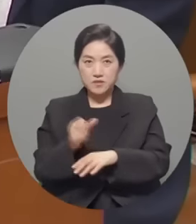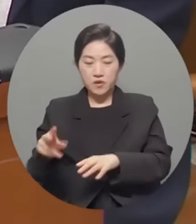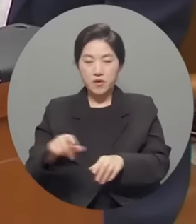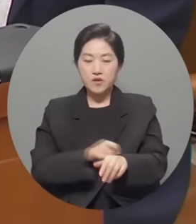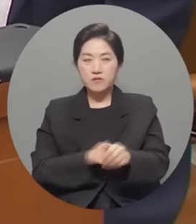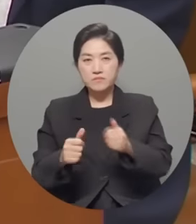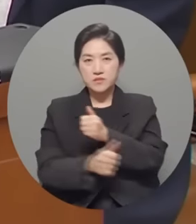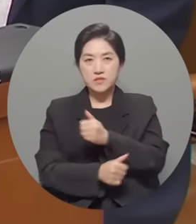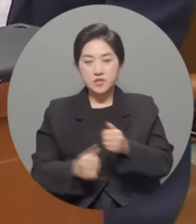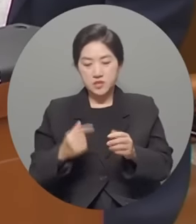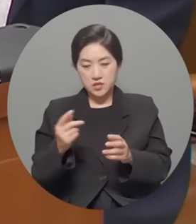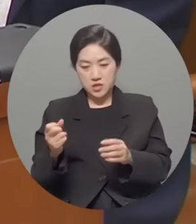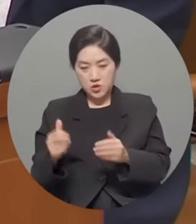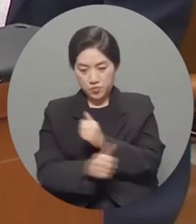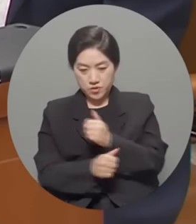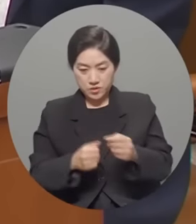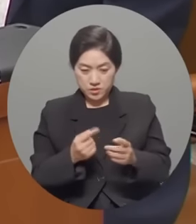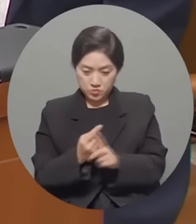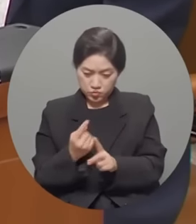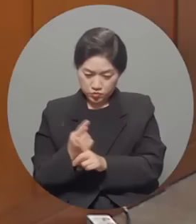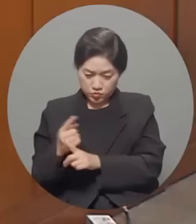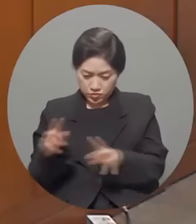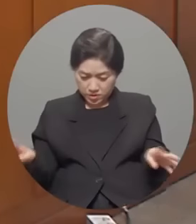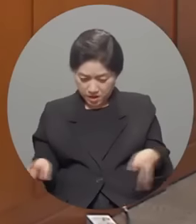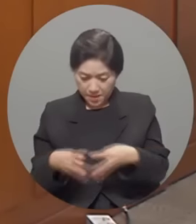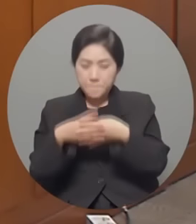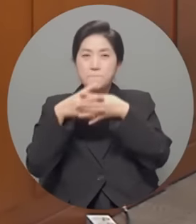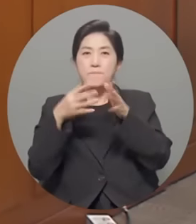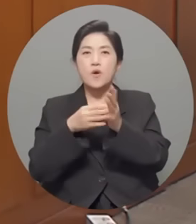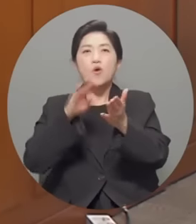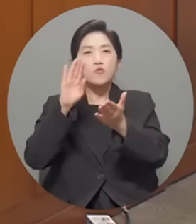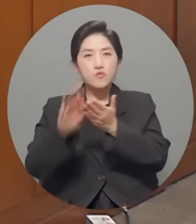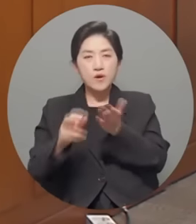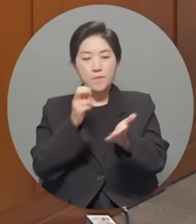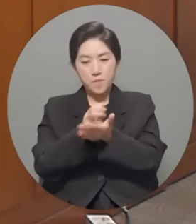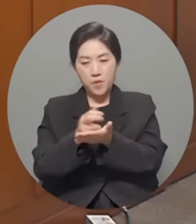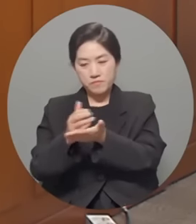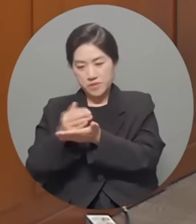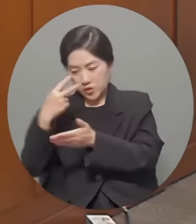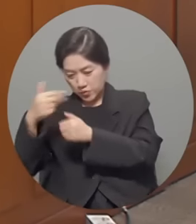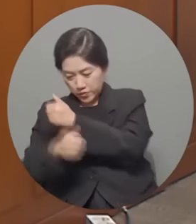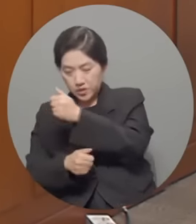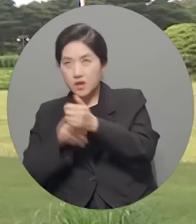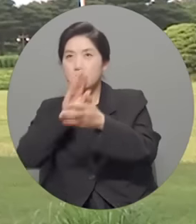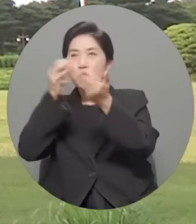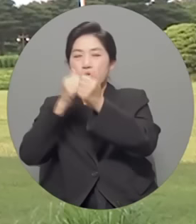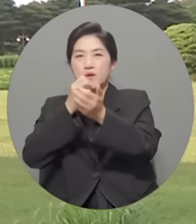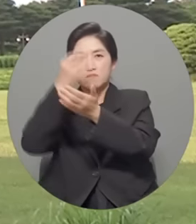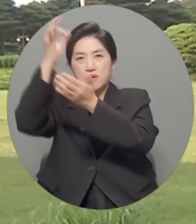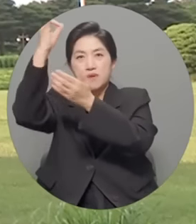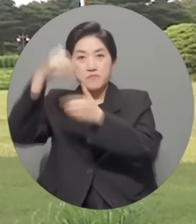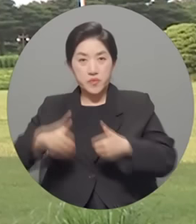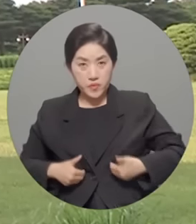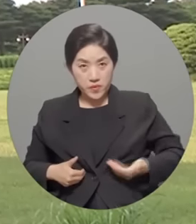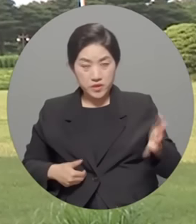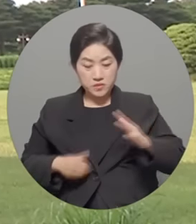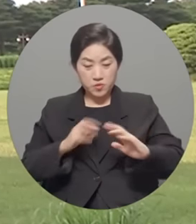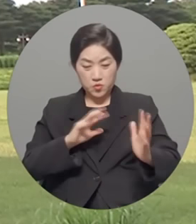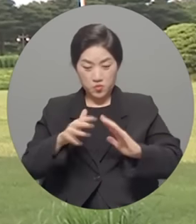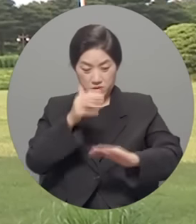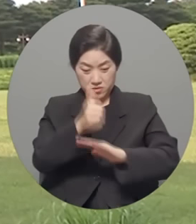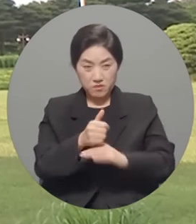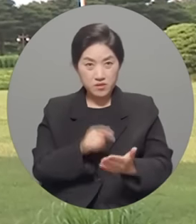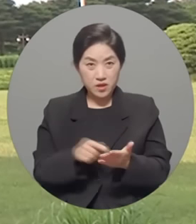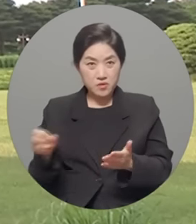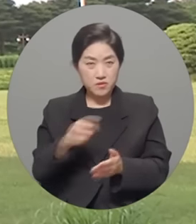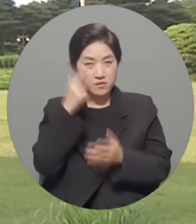연금특위위원들의 수정 등의 과정을 거쳐 합의를 이룬 뒤에 법사위와 본회의를 통과해야 합니다. 하지만 공론화 결과를 놓고